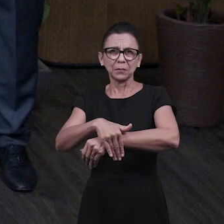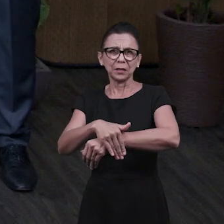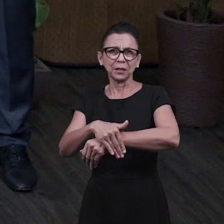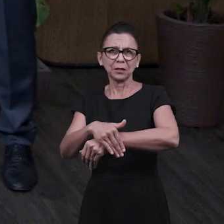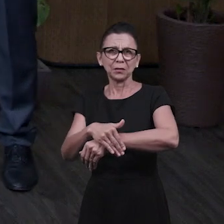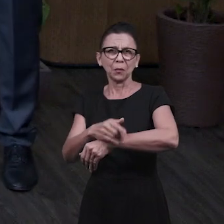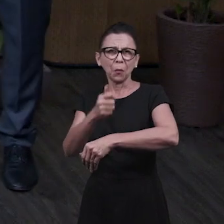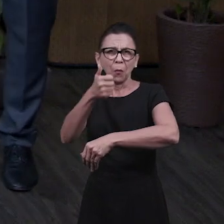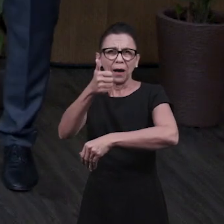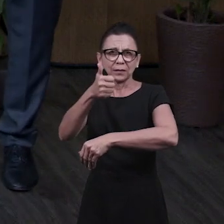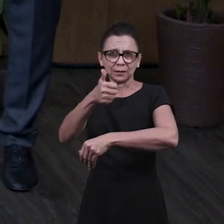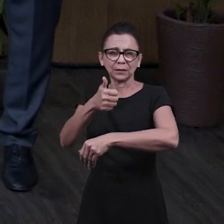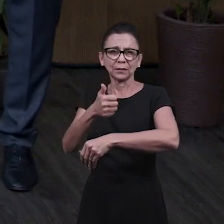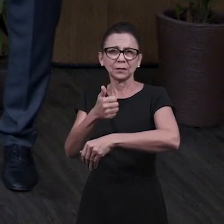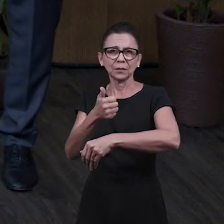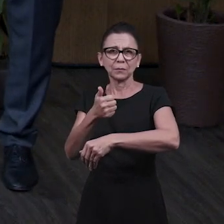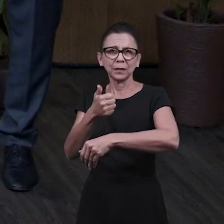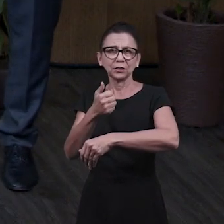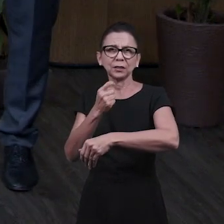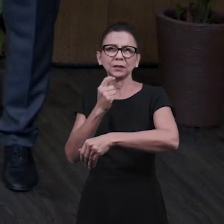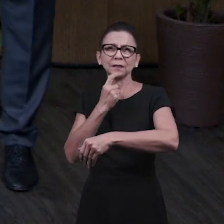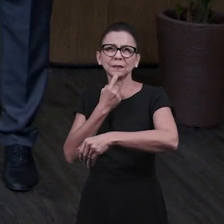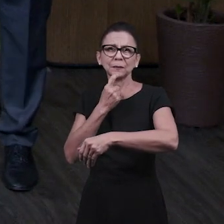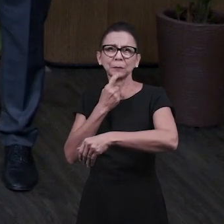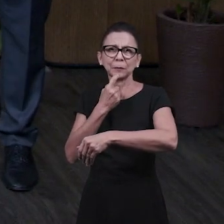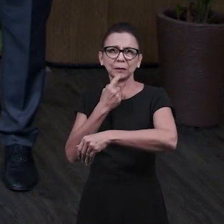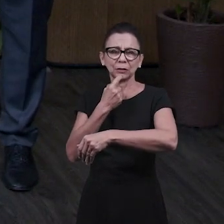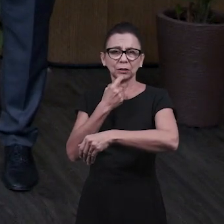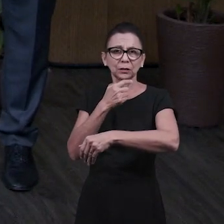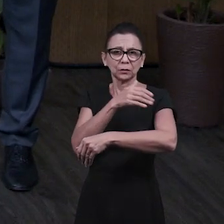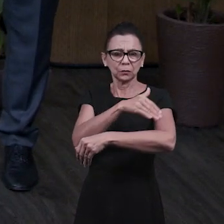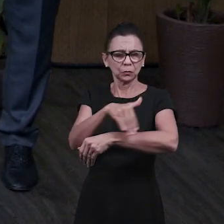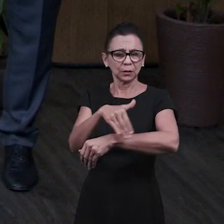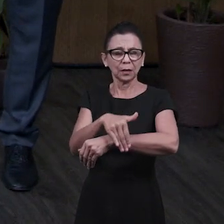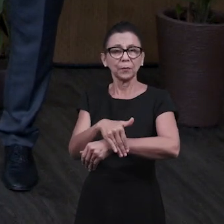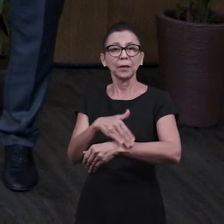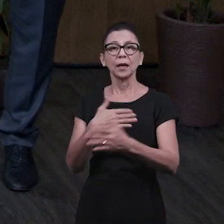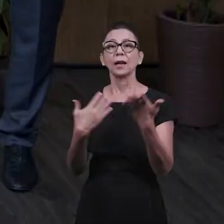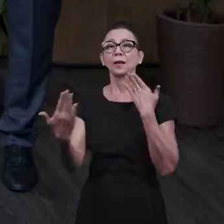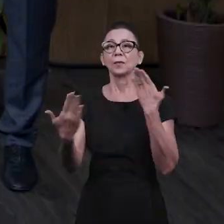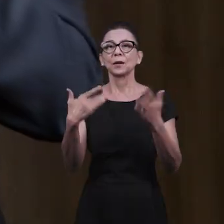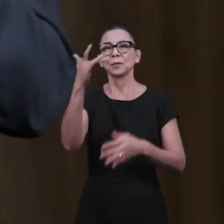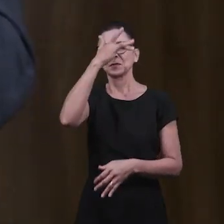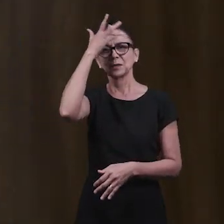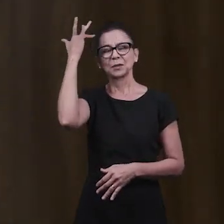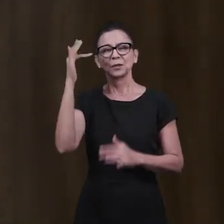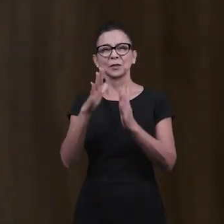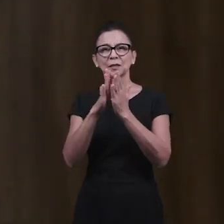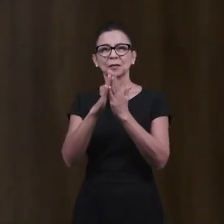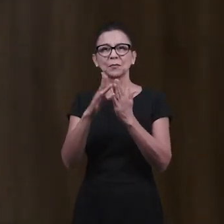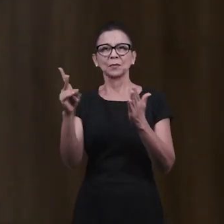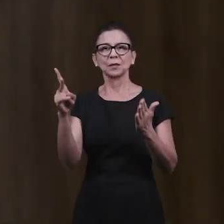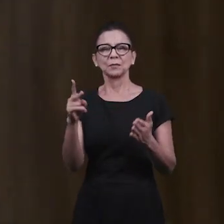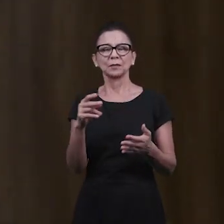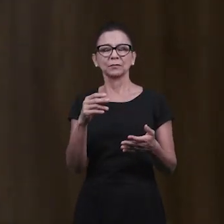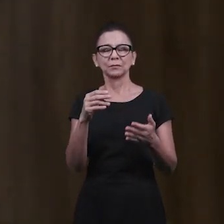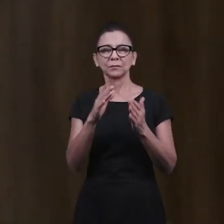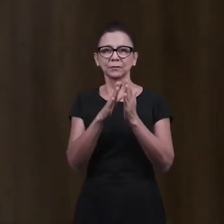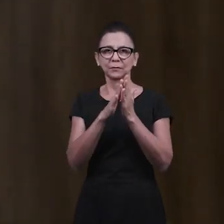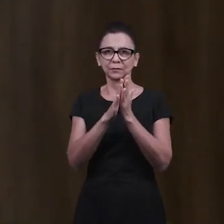la personne qui entend la prédication de la Bible. Elle l'aime même,